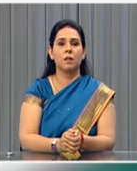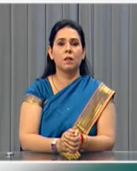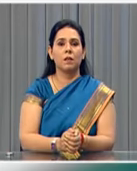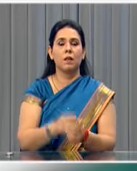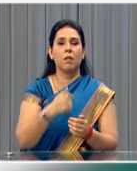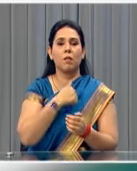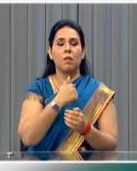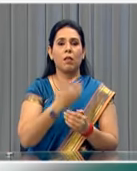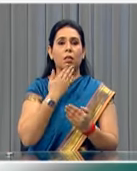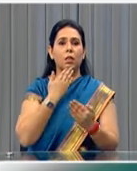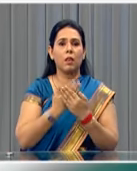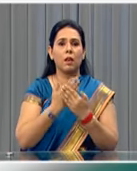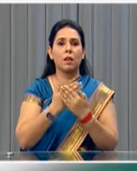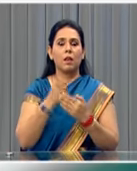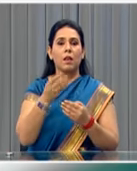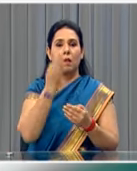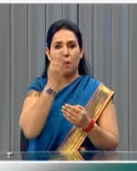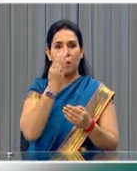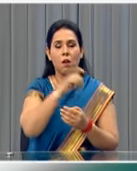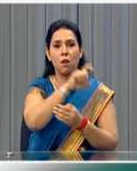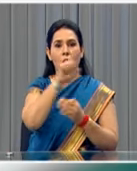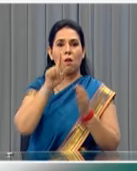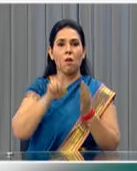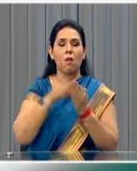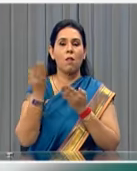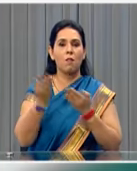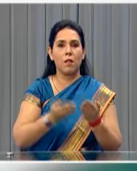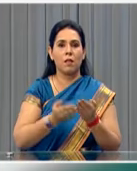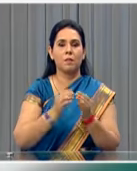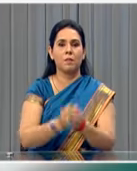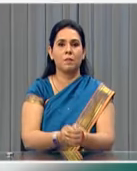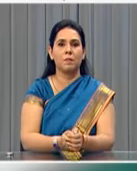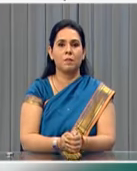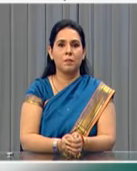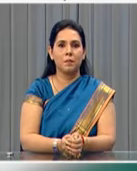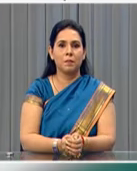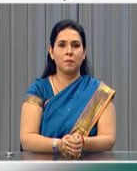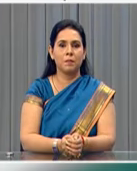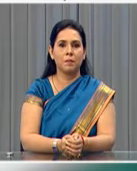हृदय से बहुत बहुत शुभकामनाएं देता हूं, अभिनंदन करता हूं।